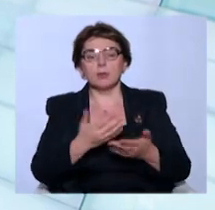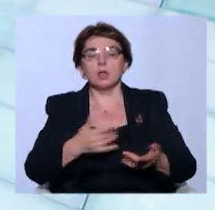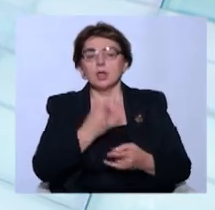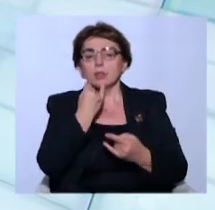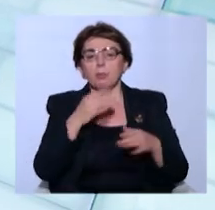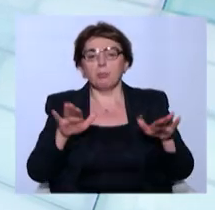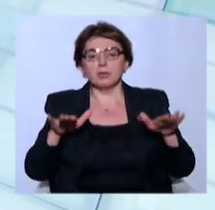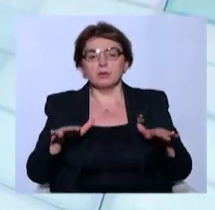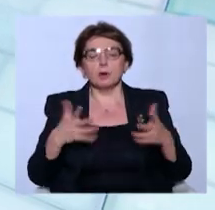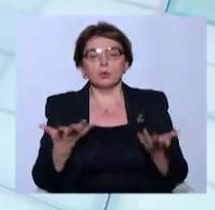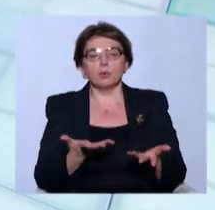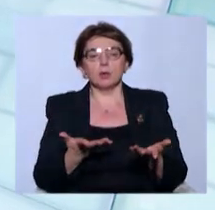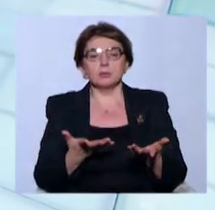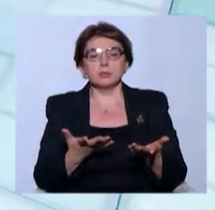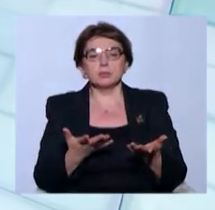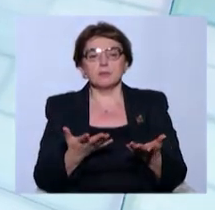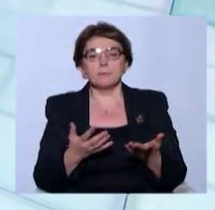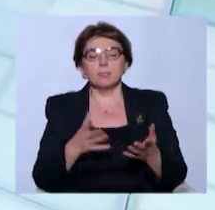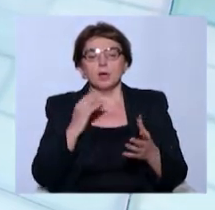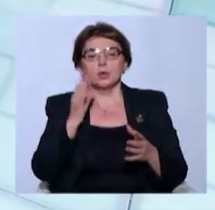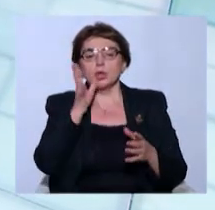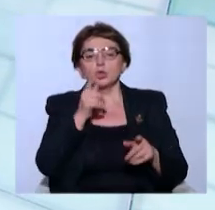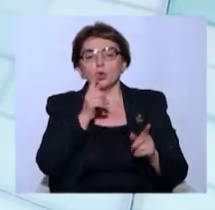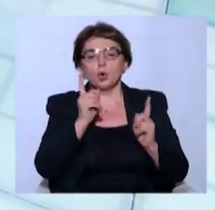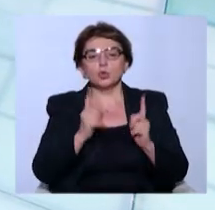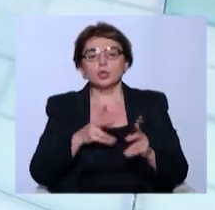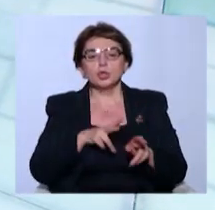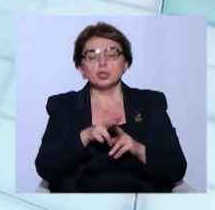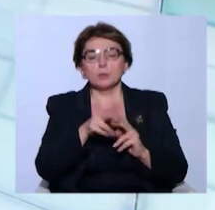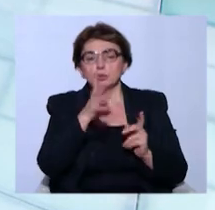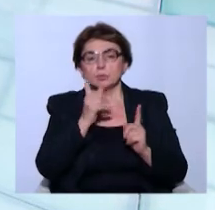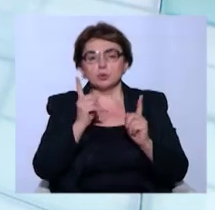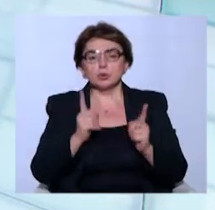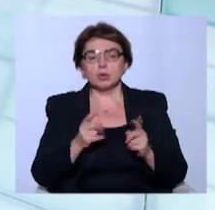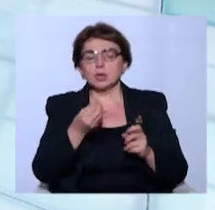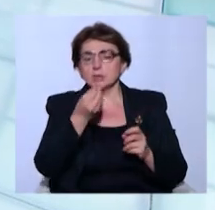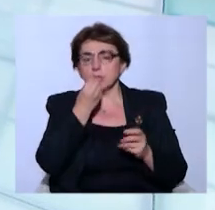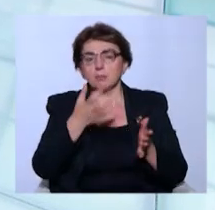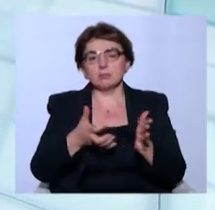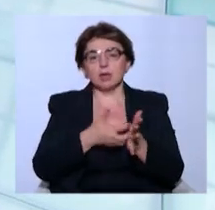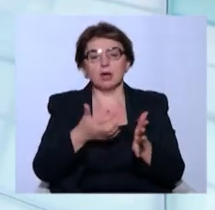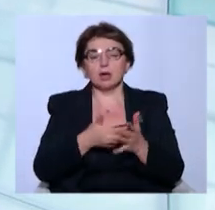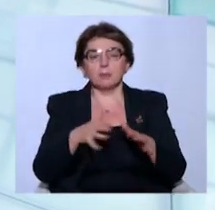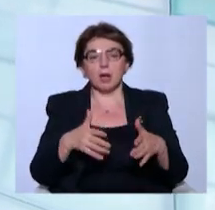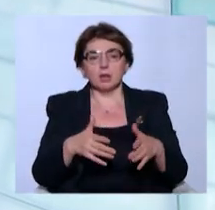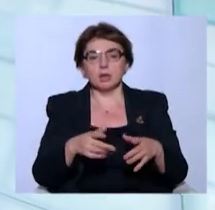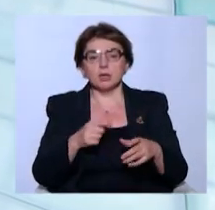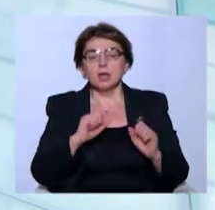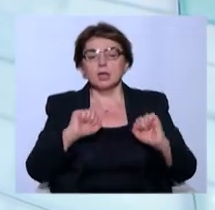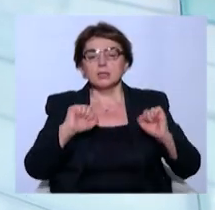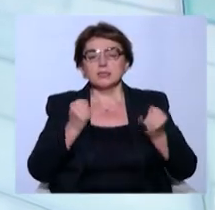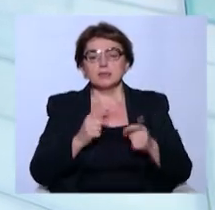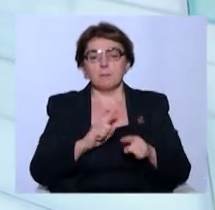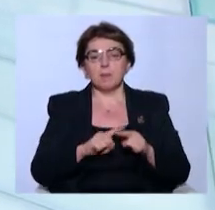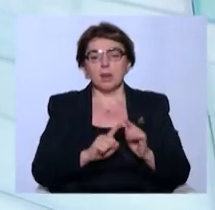კარგად იცით როგორ ნადირობთ, გინახავთ ალბათ ფილმებში როგორ ნადირობს ლომების პრაიდი, როგორ